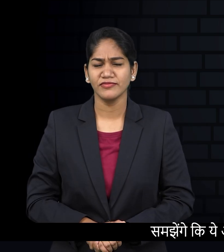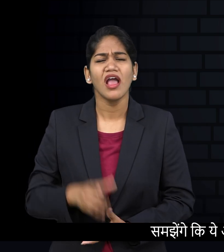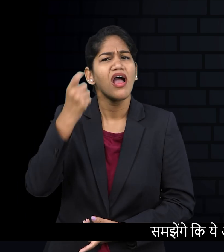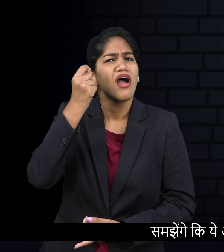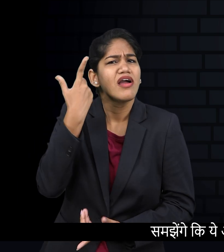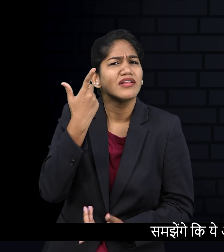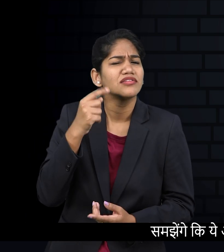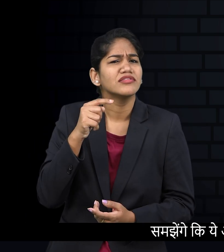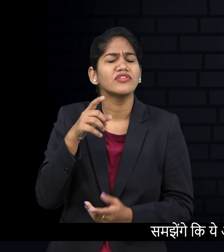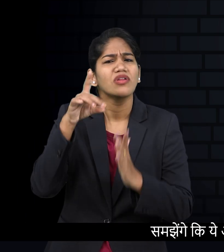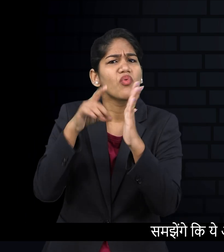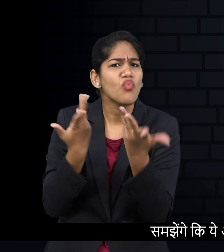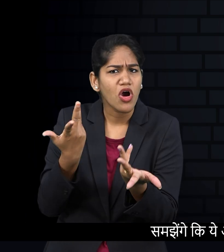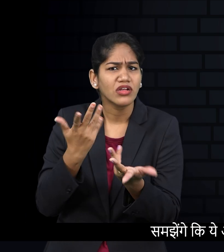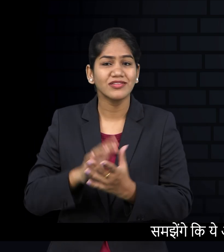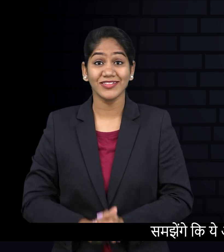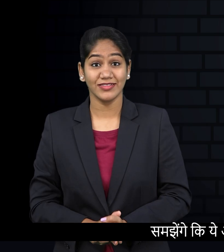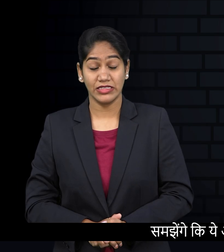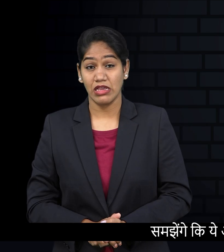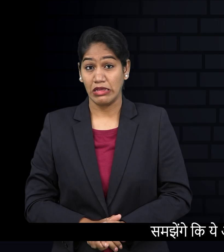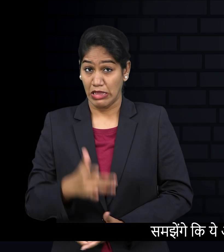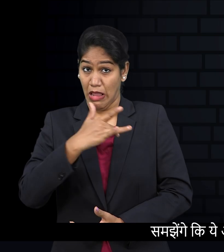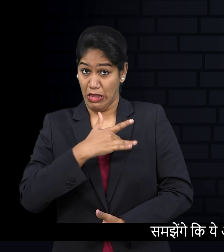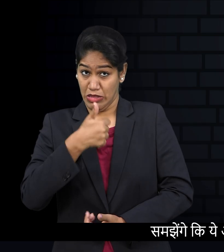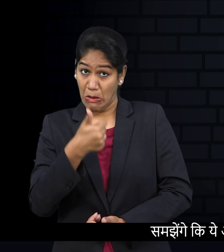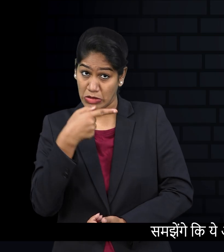समझेंगे कि ये आदतें हमें स्वस्थ क्यों रखती है।